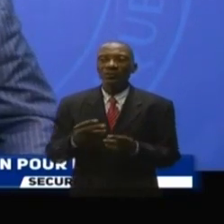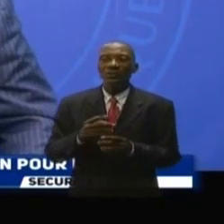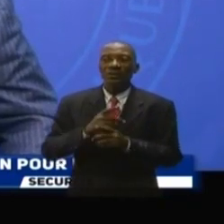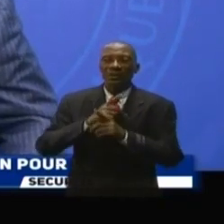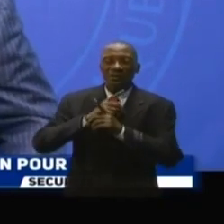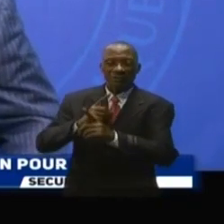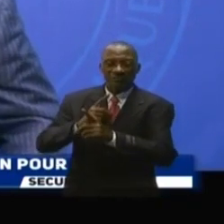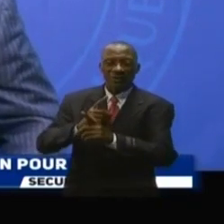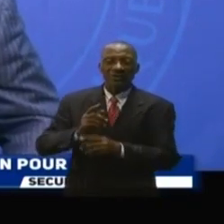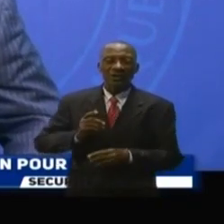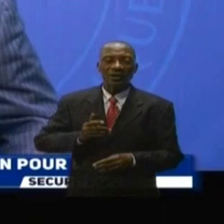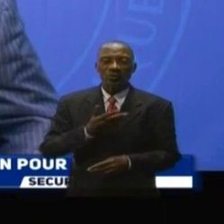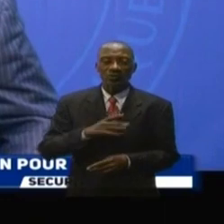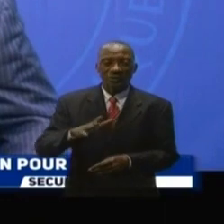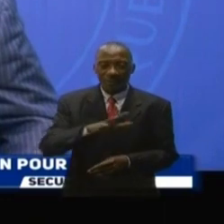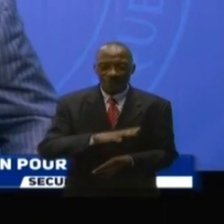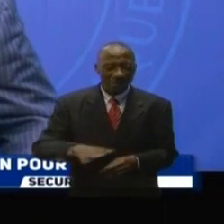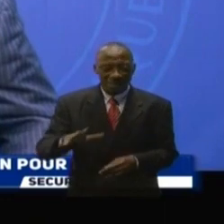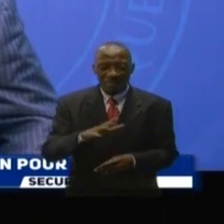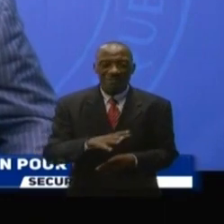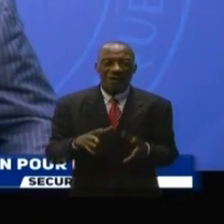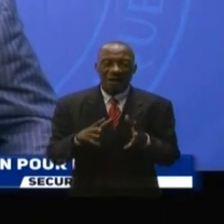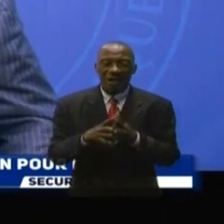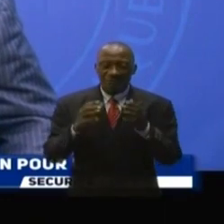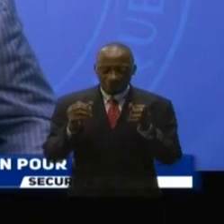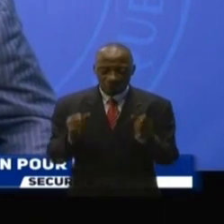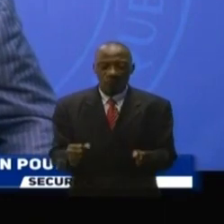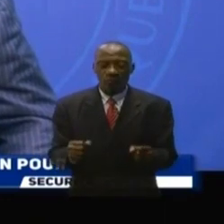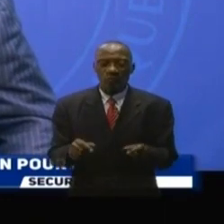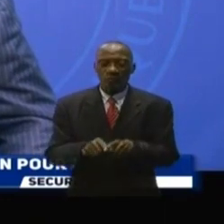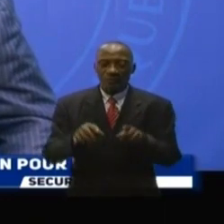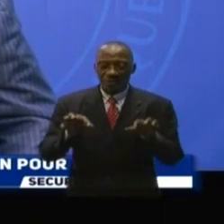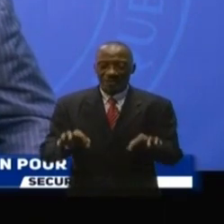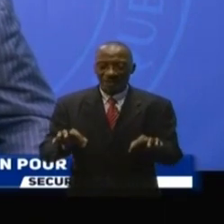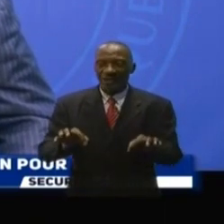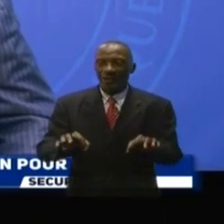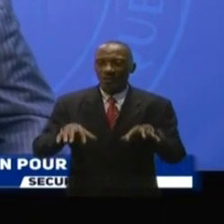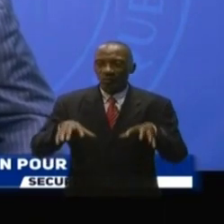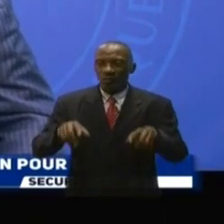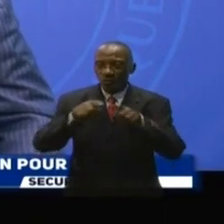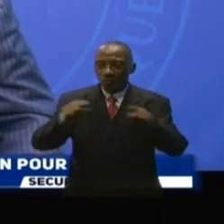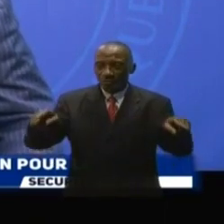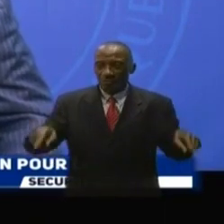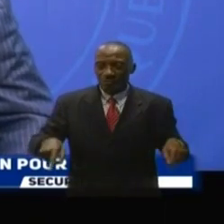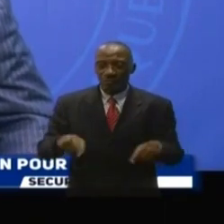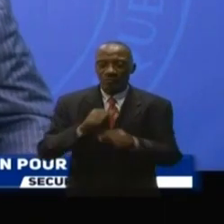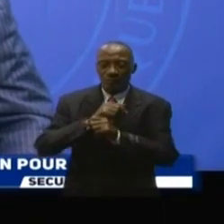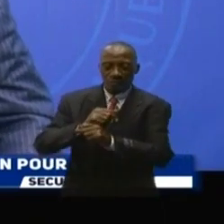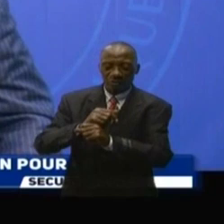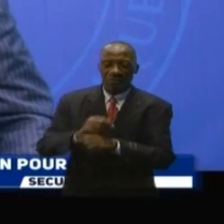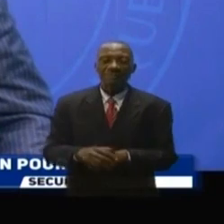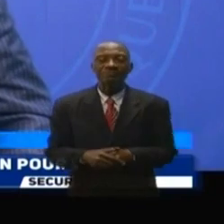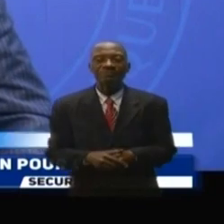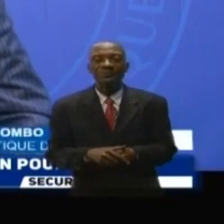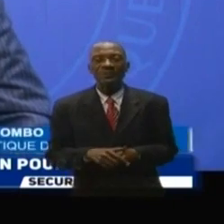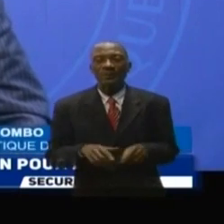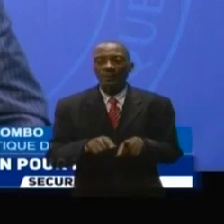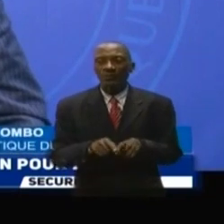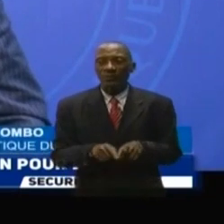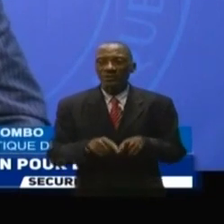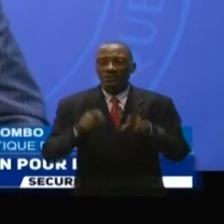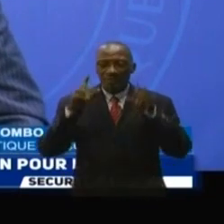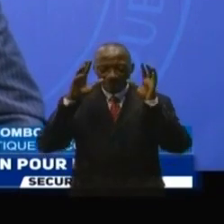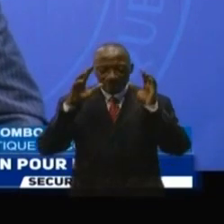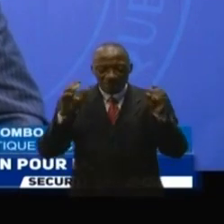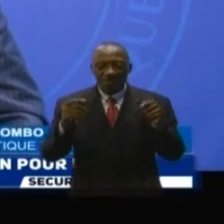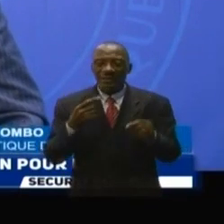défendre avec une énergie inouïe l'intégrité de notre territoire. Je salue également les forces de défense